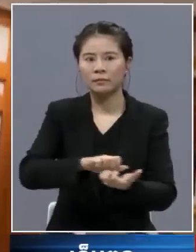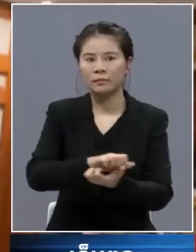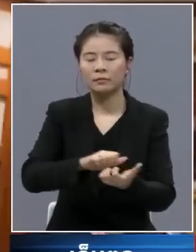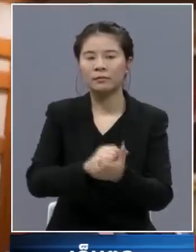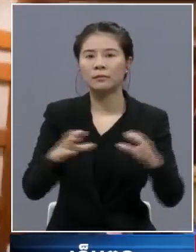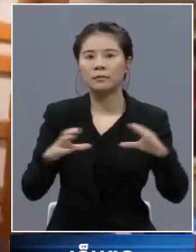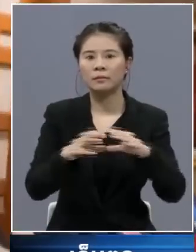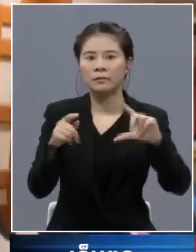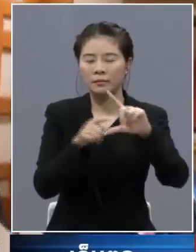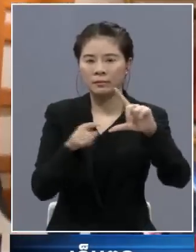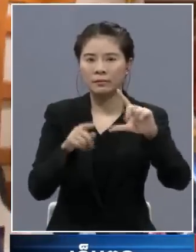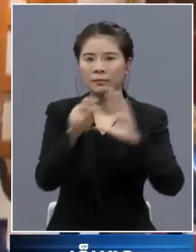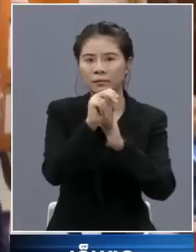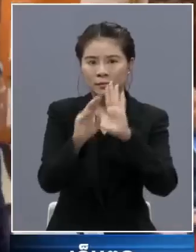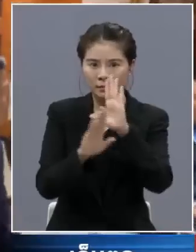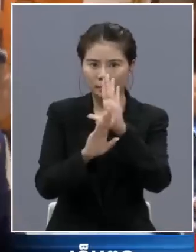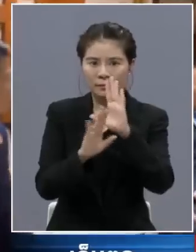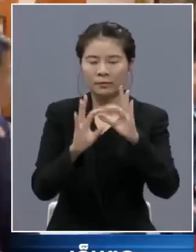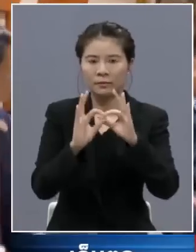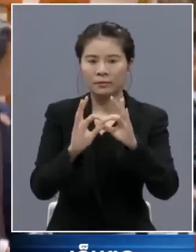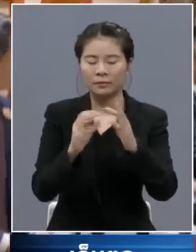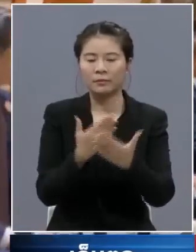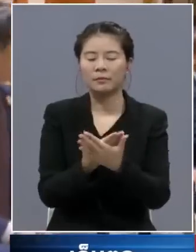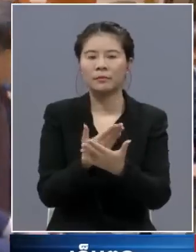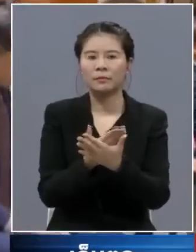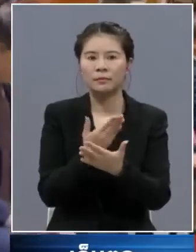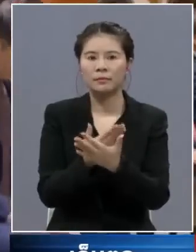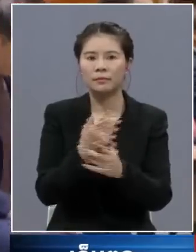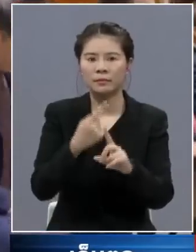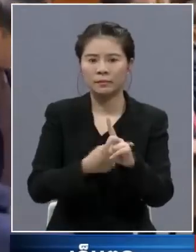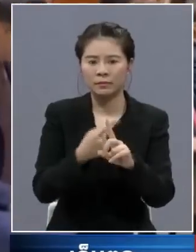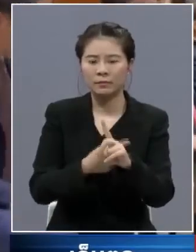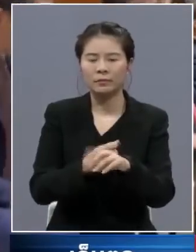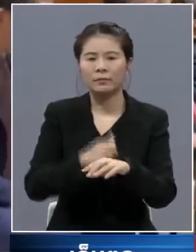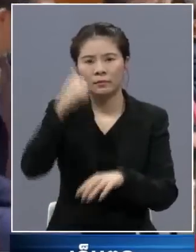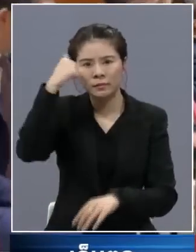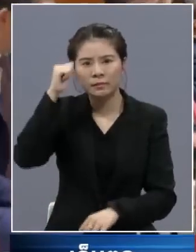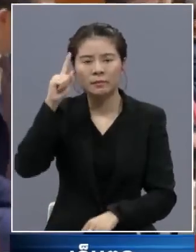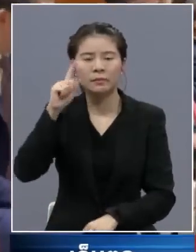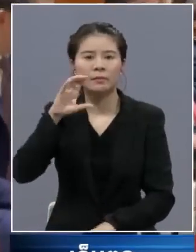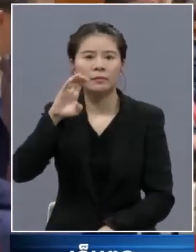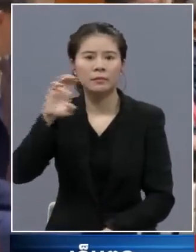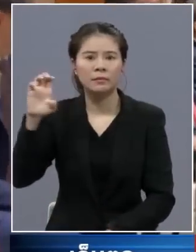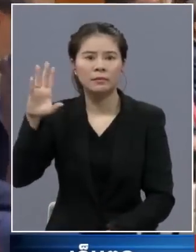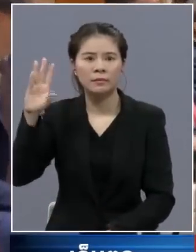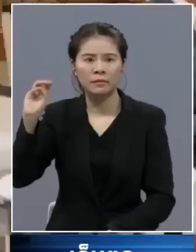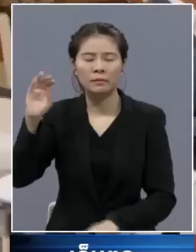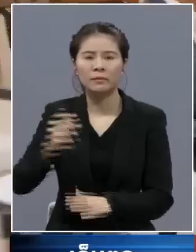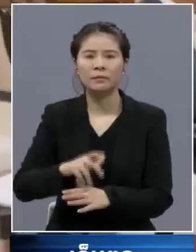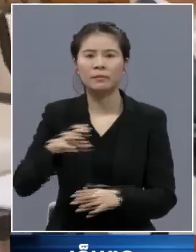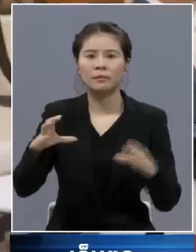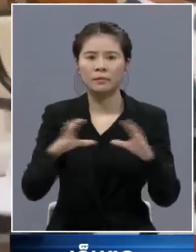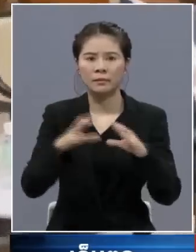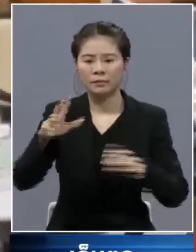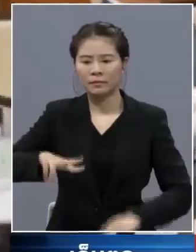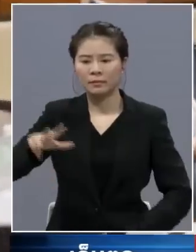าวไกลเองเขาก็มีนโยบายเรื่องของการขึ้นค่าแรง450แต่ว่าฝั่งของเพื่อไทยเองอยากจะขึ้น400บาทต่อวันเนี่ยนะครับเมื่อวานนี้คุณพิธ